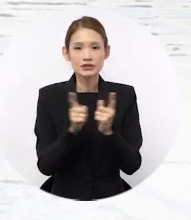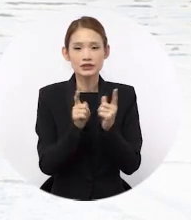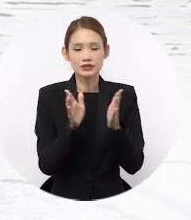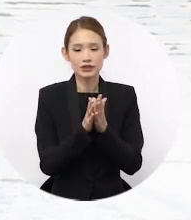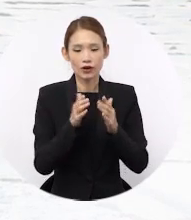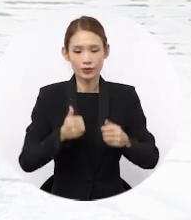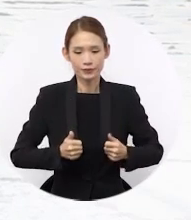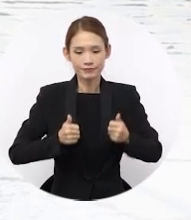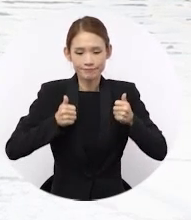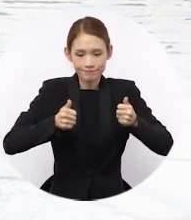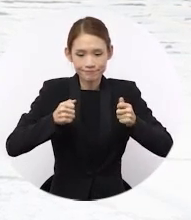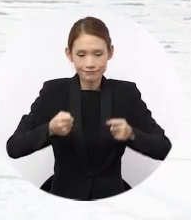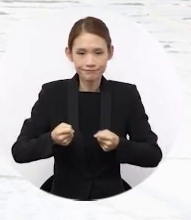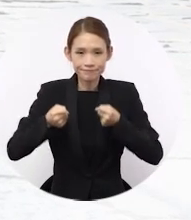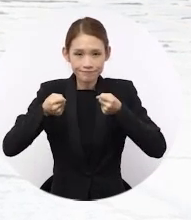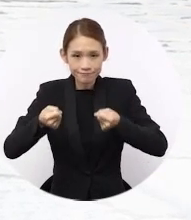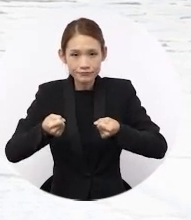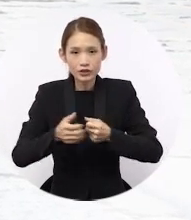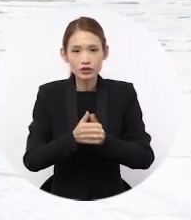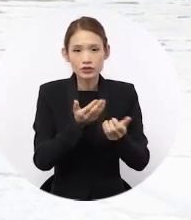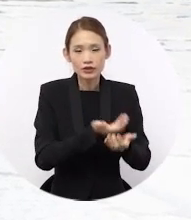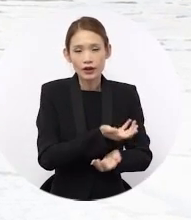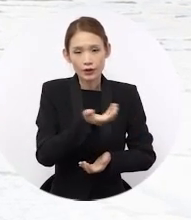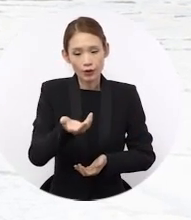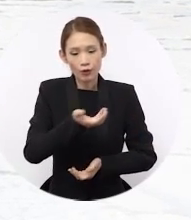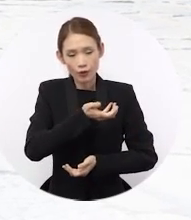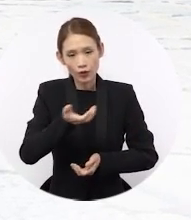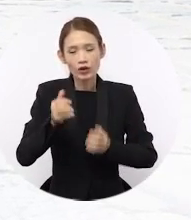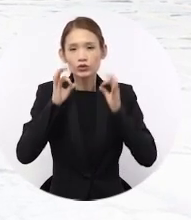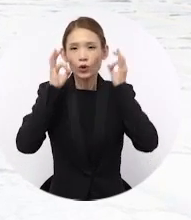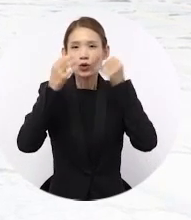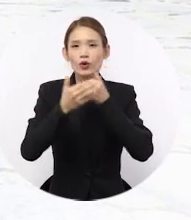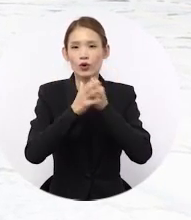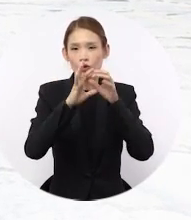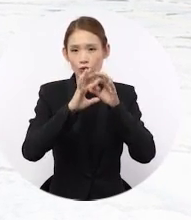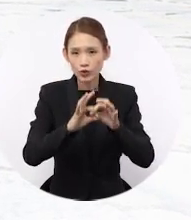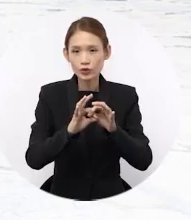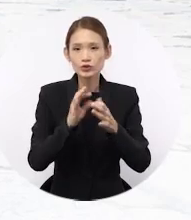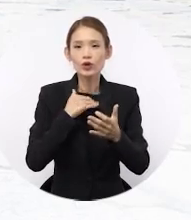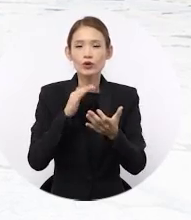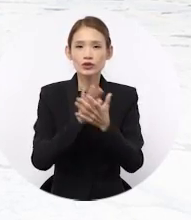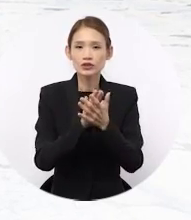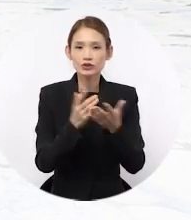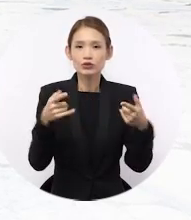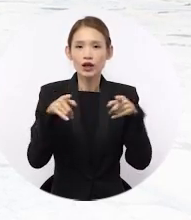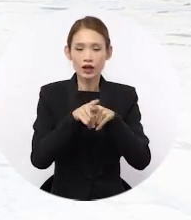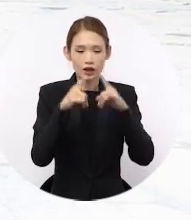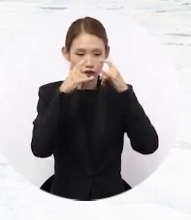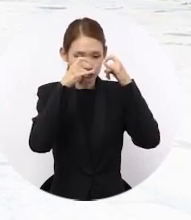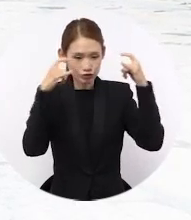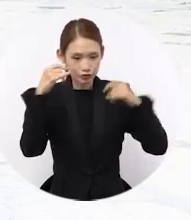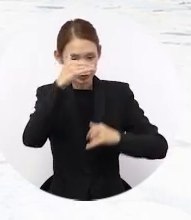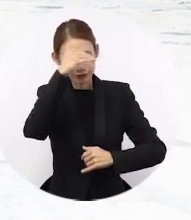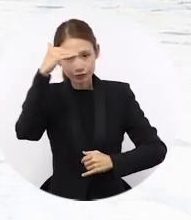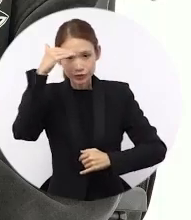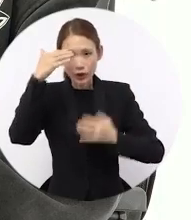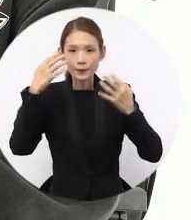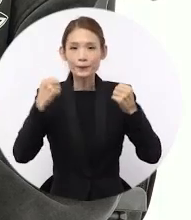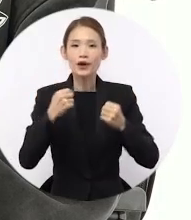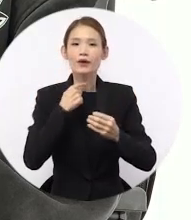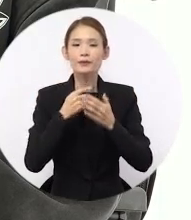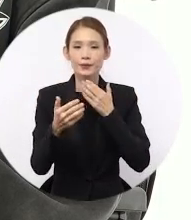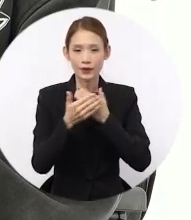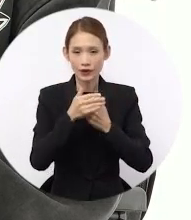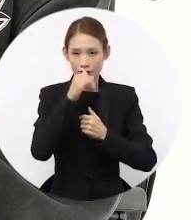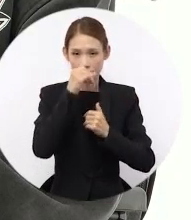들어주고 저를 안아서 옮겨주는 등의 노력을 해줘서 저도 친구들과 함께 궁을 많이 돌아볼 수 있었어요.